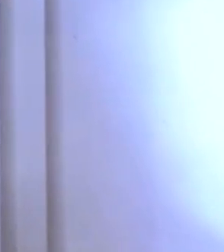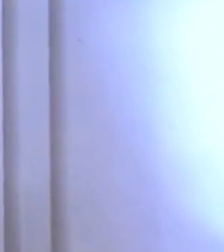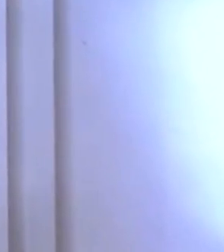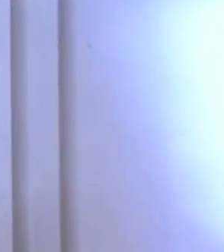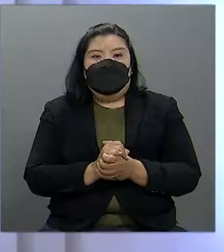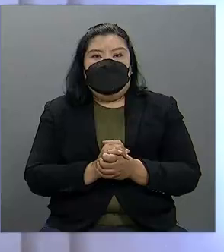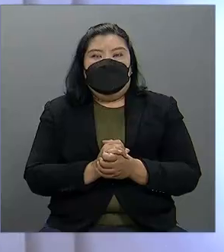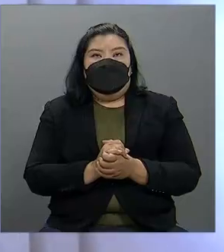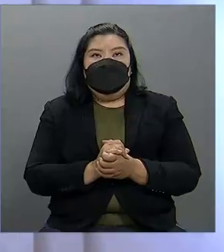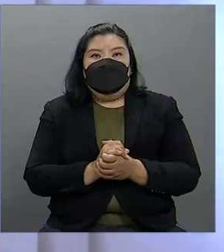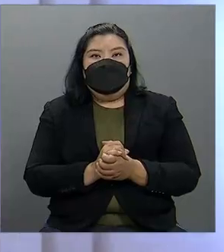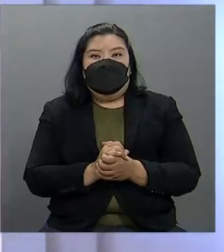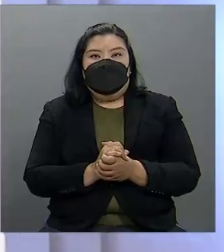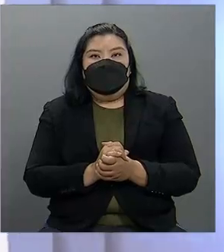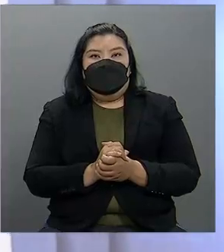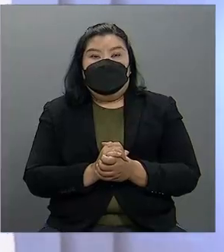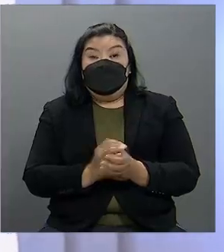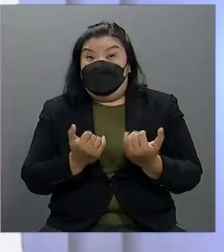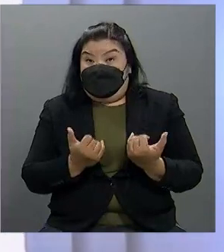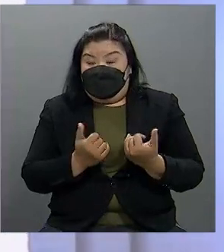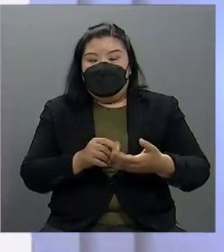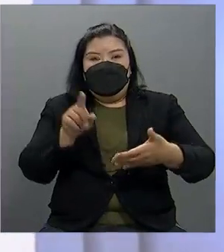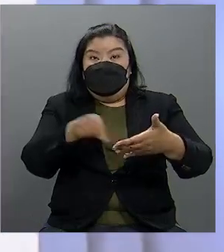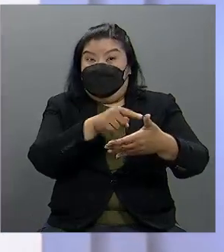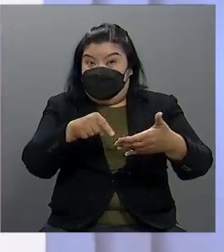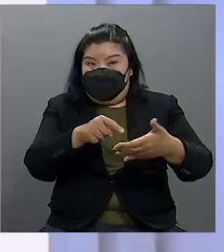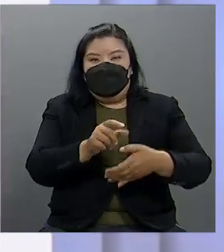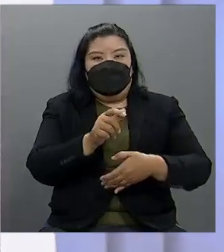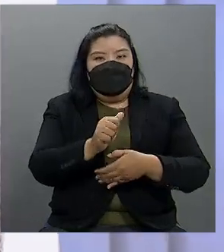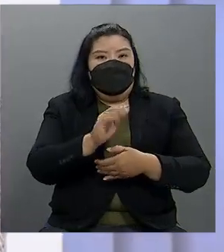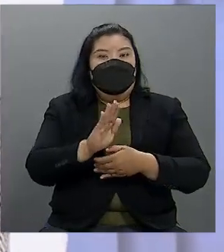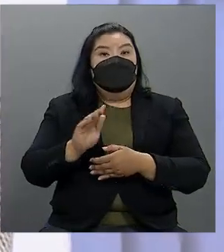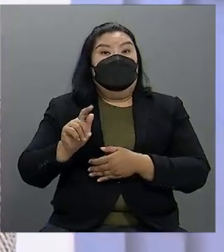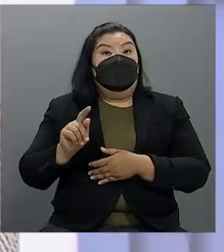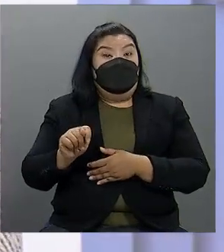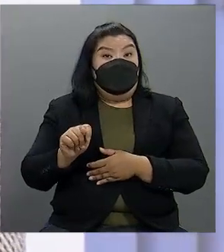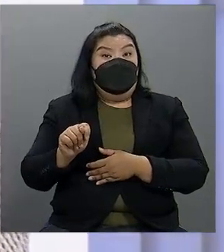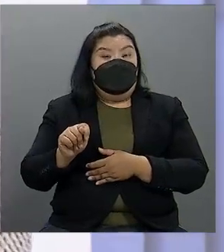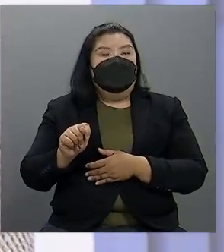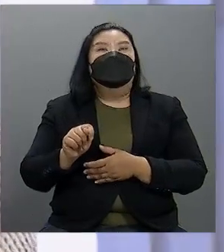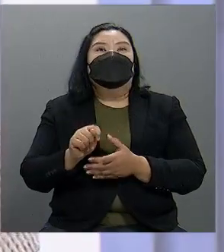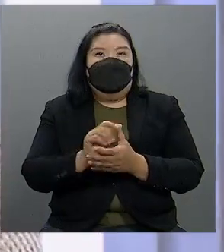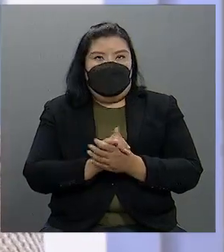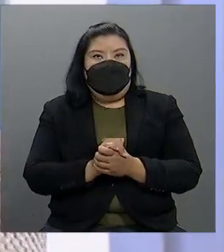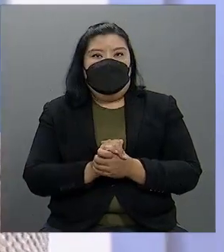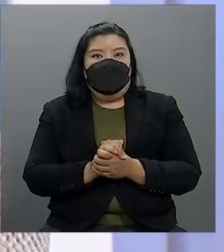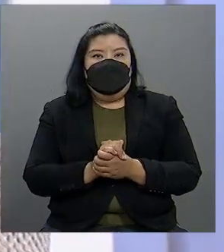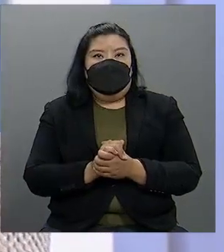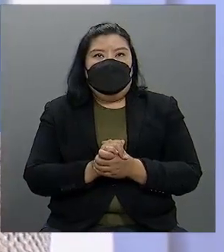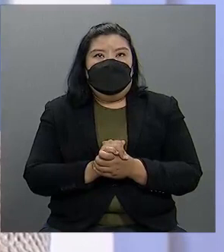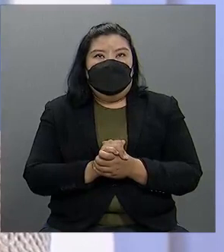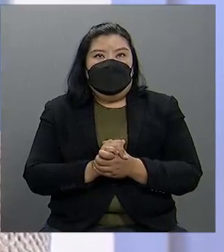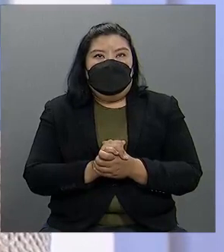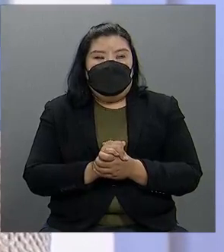โดยสำหรับการเลือกตั้งสมาชิกสภาและนายกองค์การบริหารส่วนตำบลหรือที่เราเรียกกันสั้นๆว่าอบต.นะคะคุณผู้ชมท่ามกลางสถาน